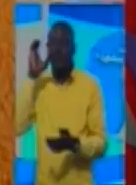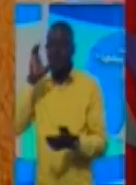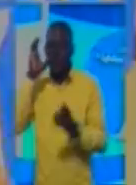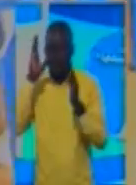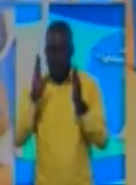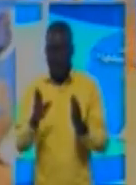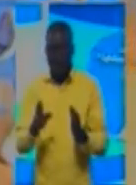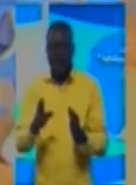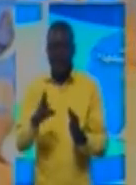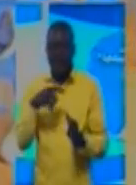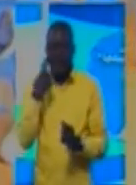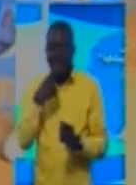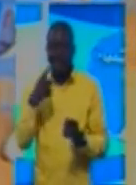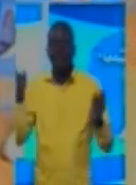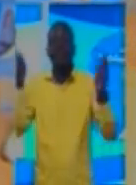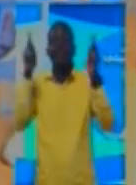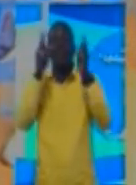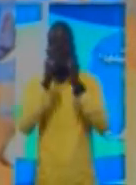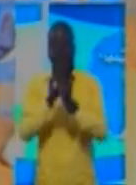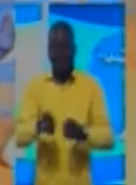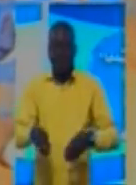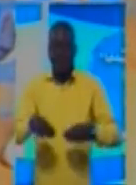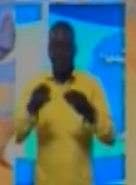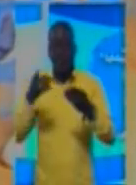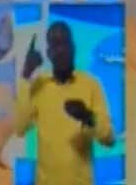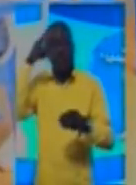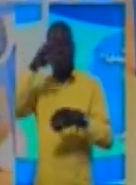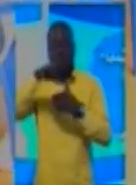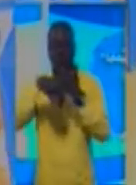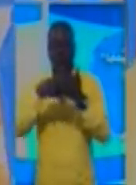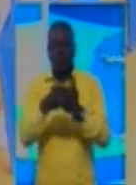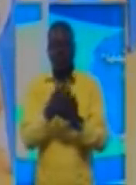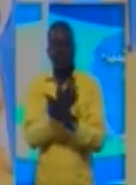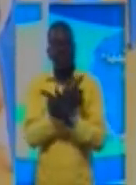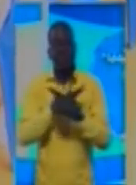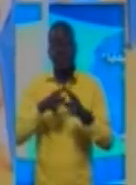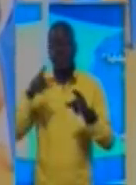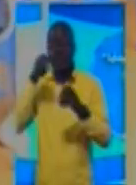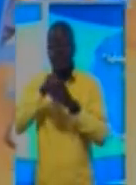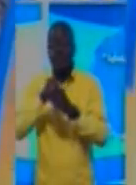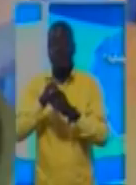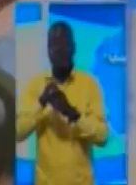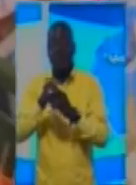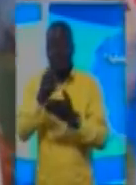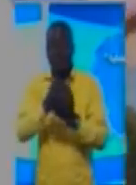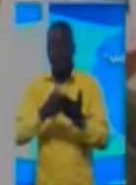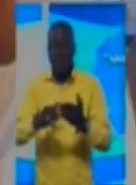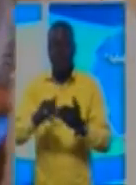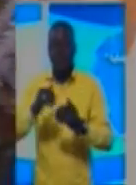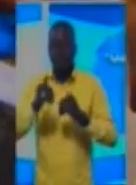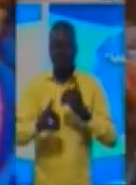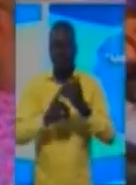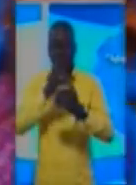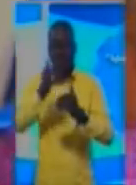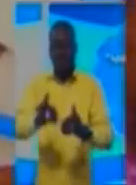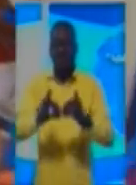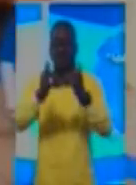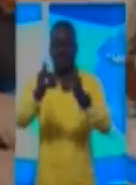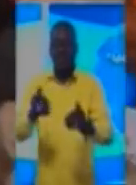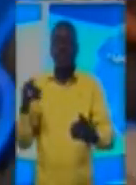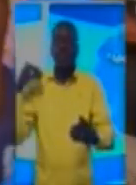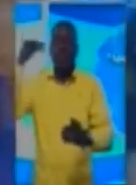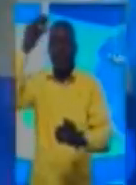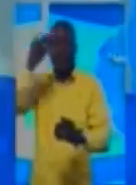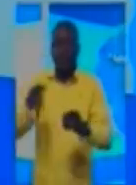qui le congrès extraordinaire donne toute la légitimité et la légalité à son parti d'aller de l'avant pour les futures batailles